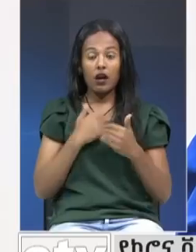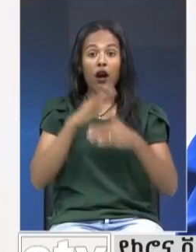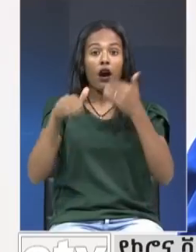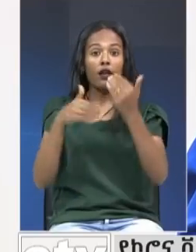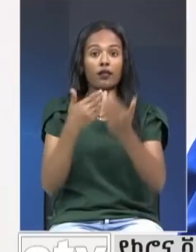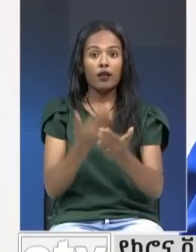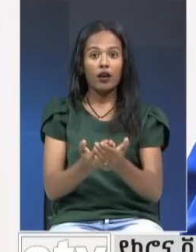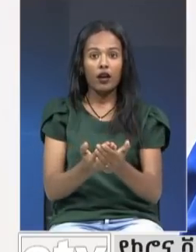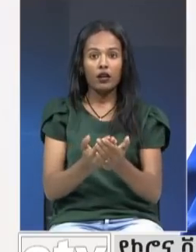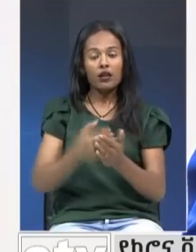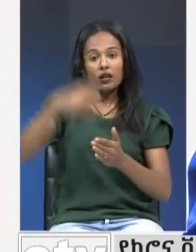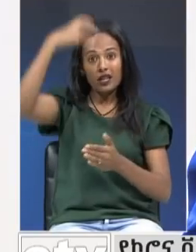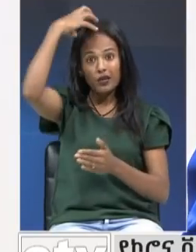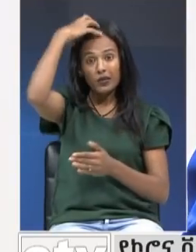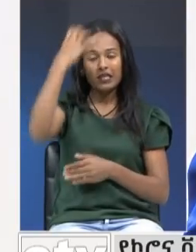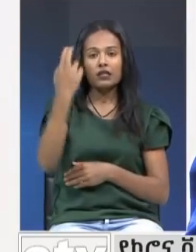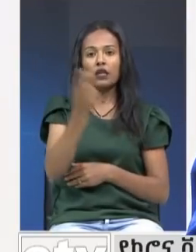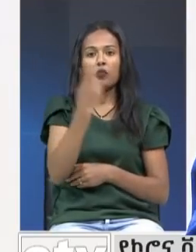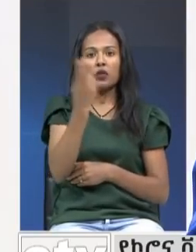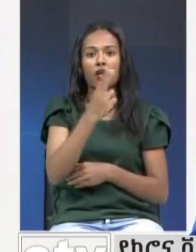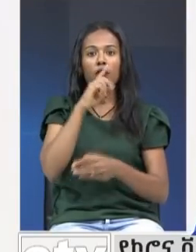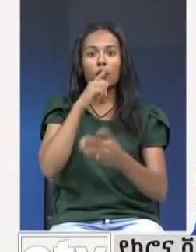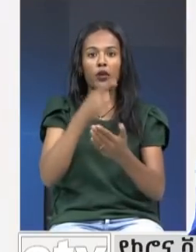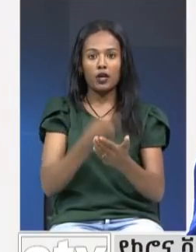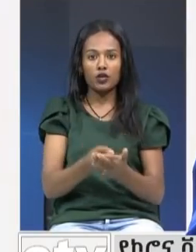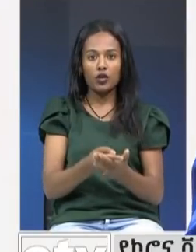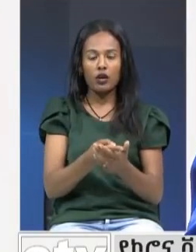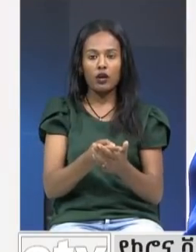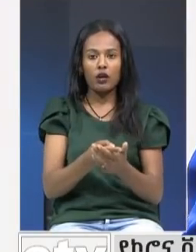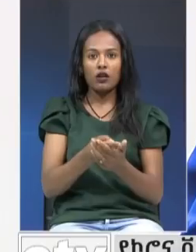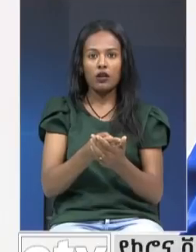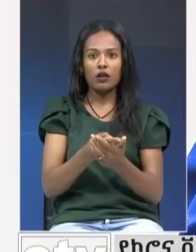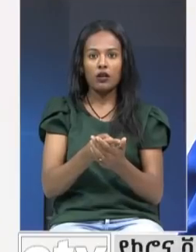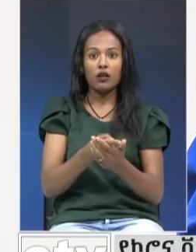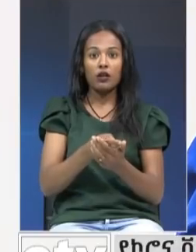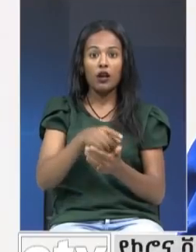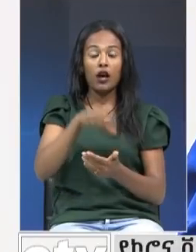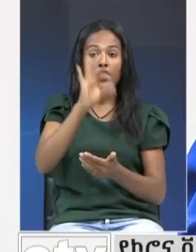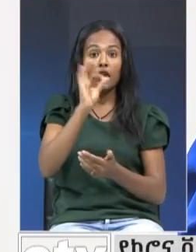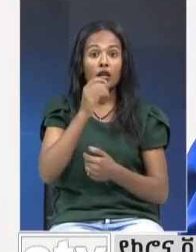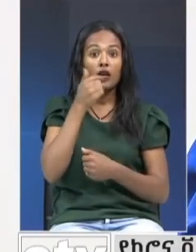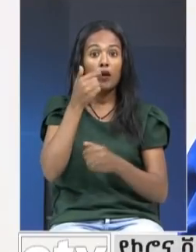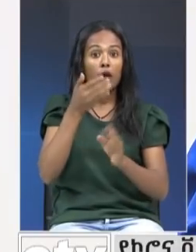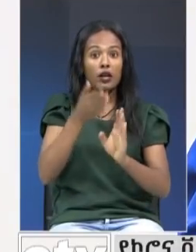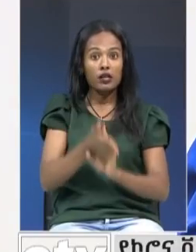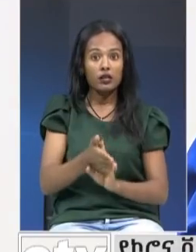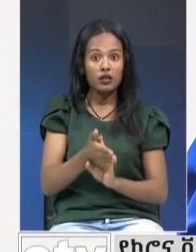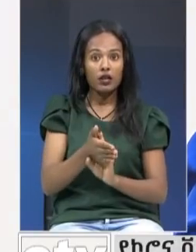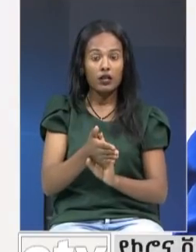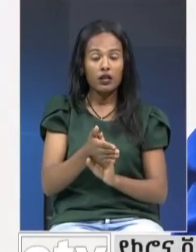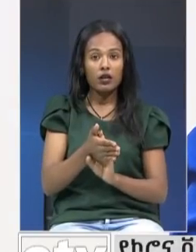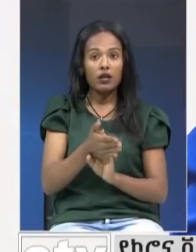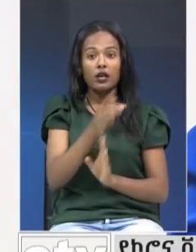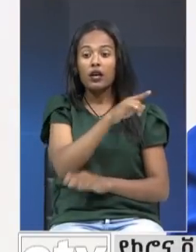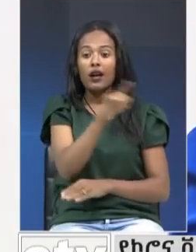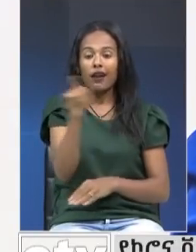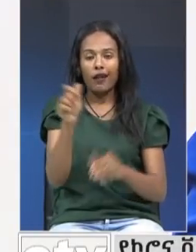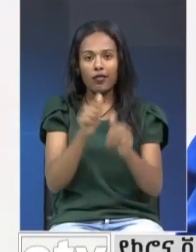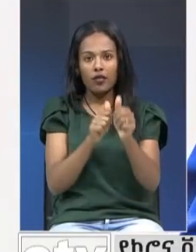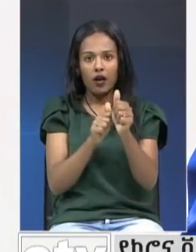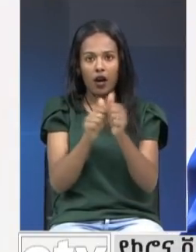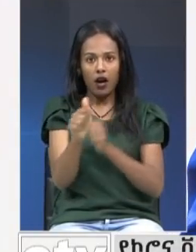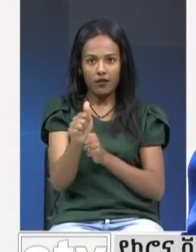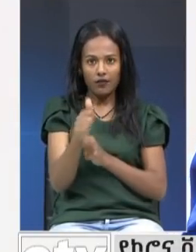አጠቃላይ ለመንግስት የሚጠቅም መረጃም እናገኛለን ከማለት አንጻር ከእናንተ አለፍ